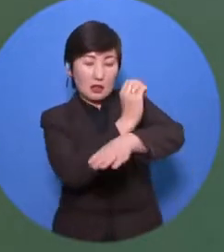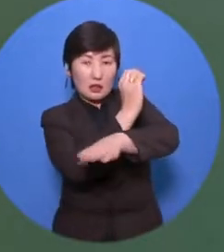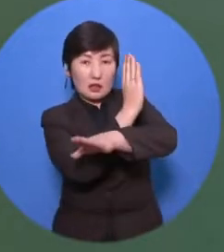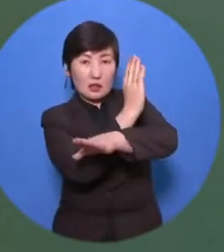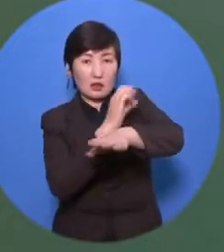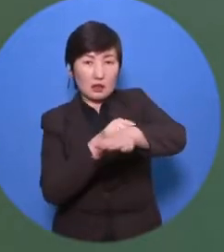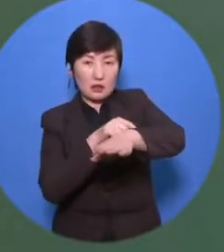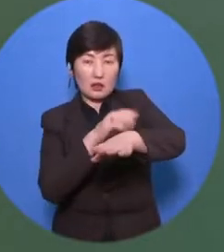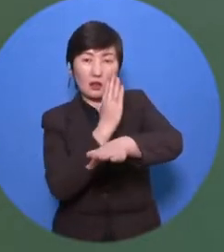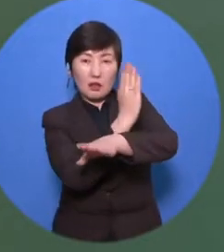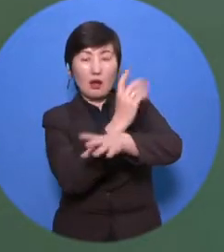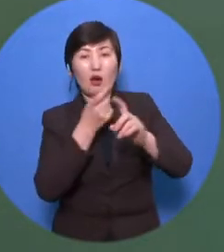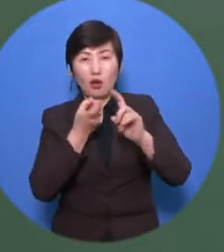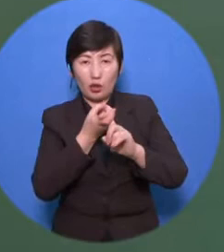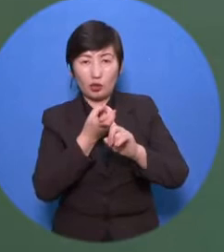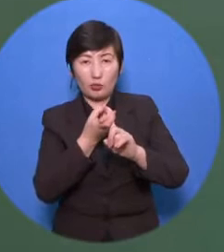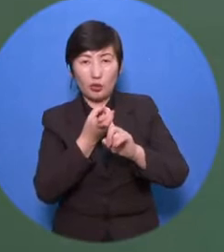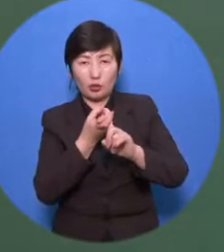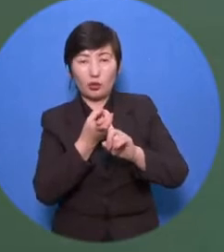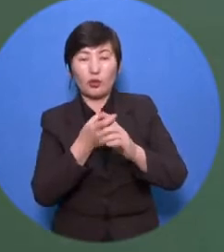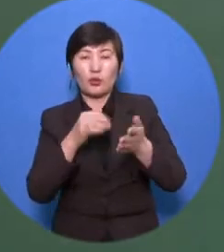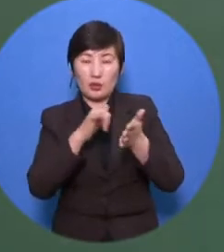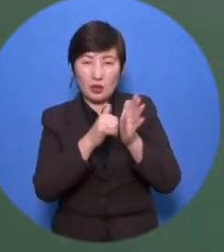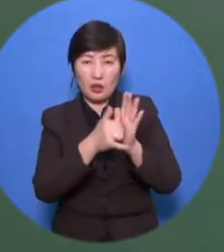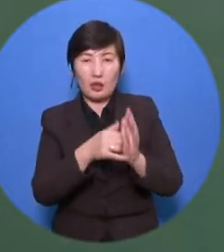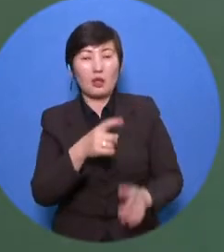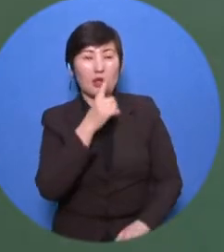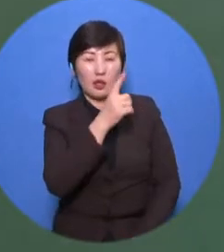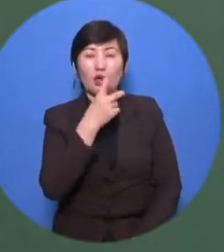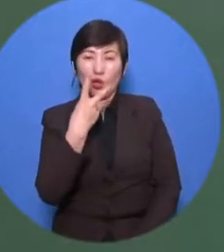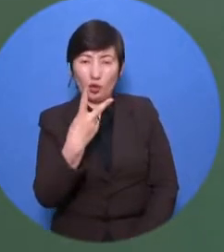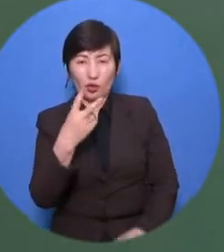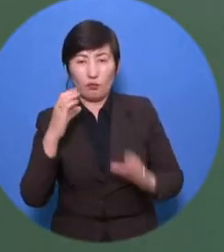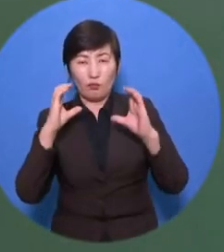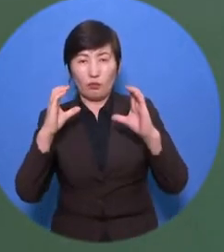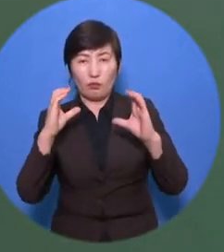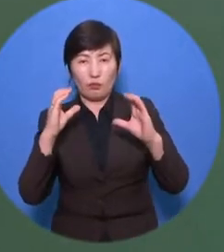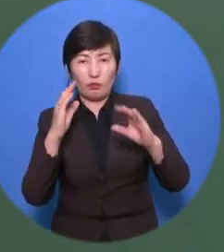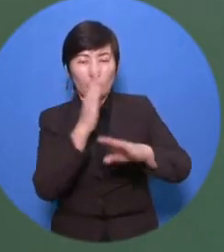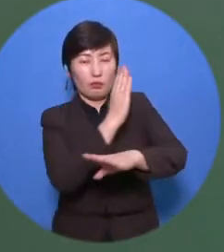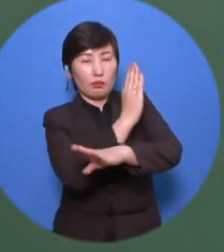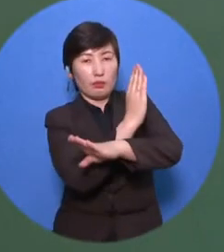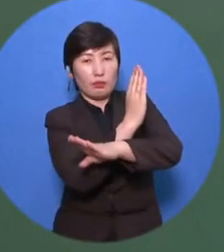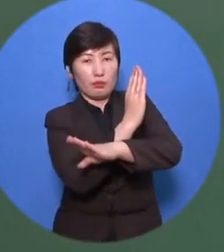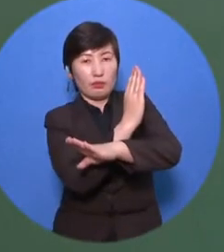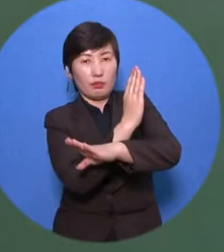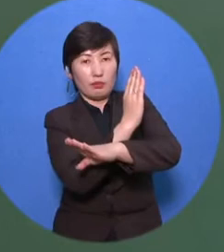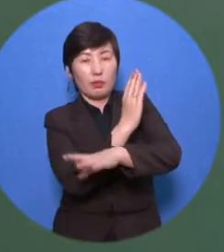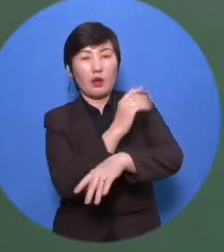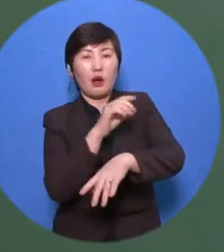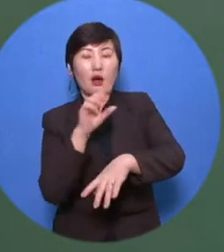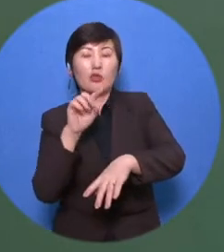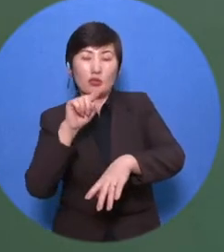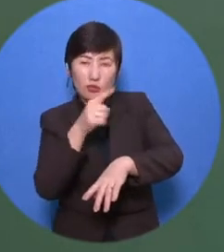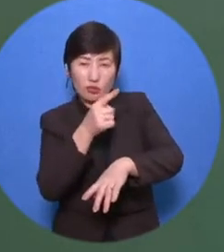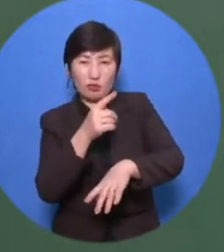тэмдэглэе. Энэ нь координатын хавтгаан ихтэйэр байрлна. За 1 2 гэсэн координаттай цэг нь x тэнхлэгийн s нэг y тэнхлэгийн